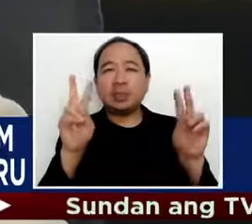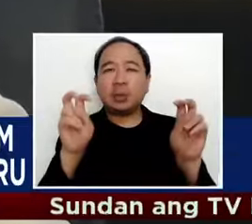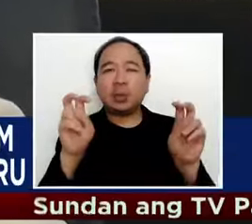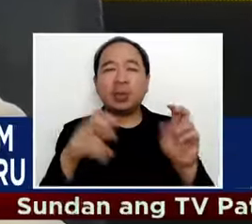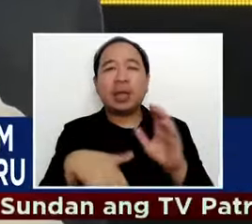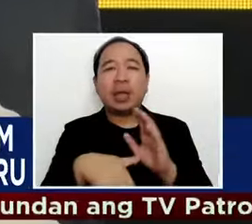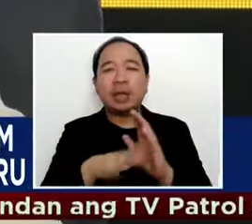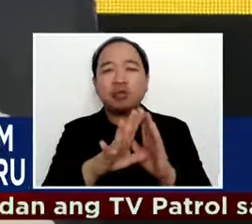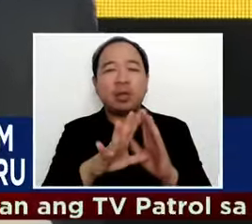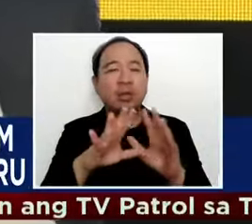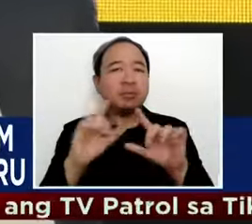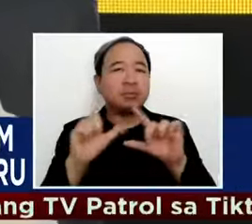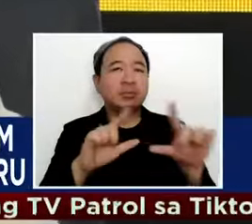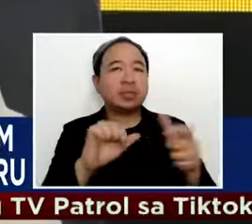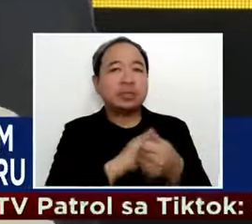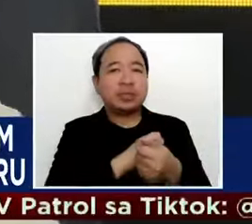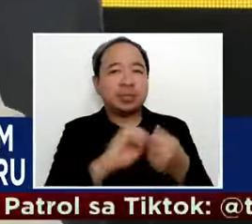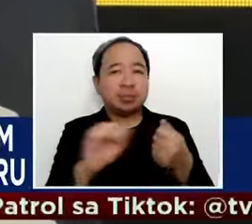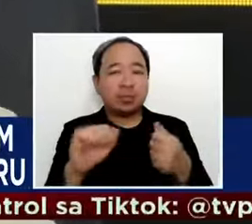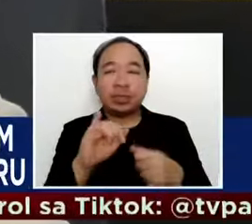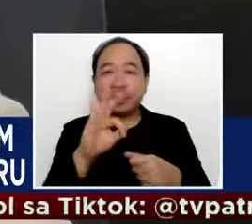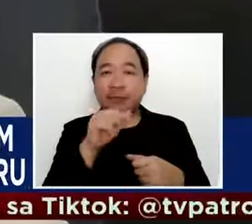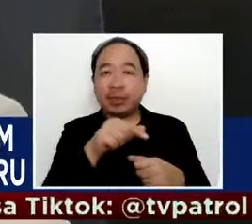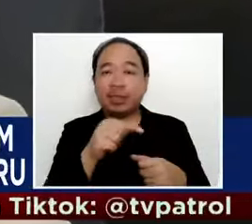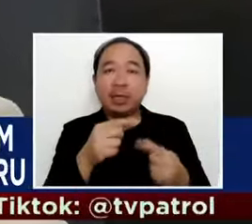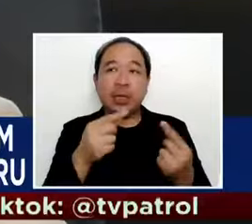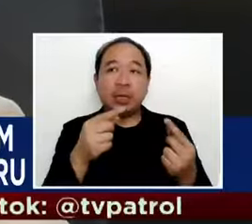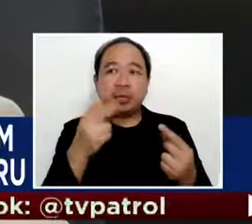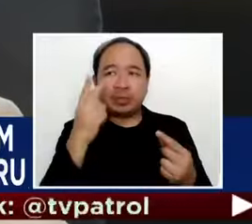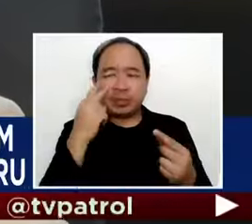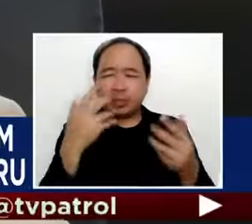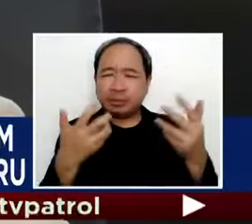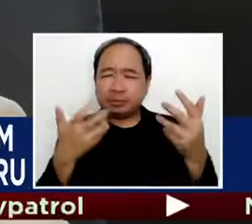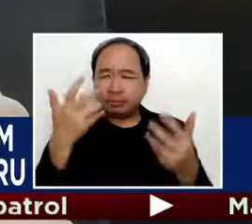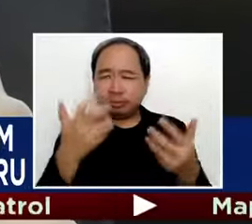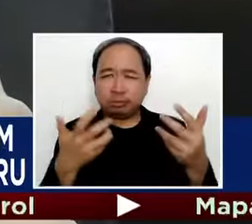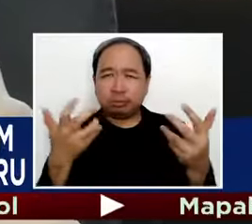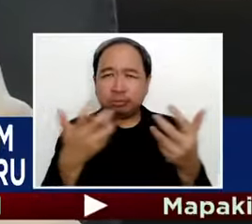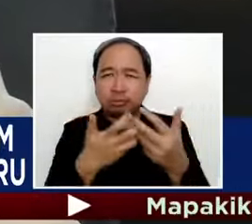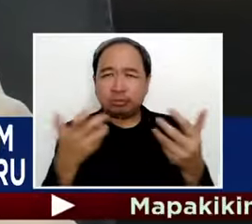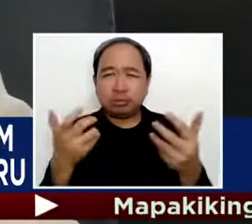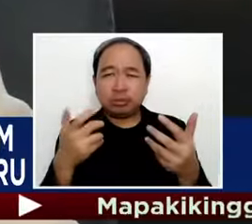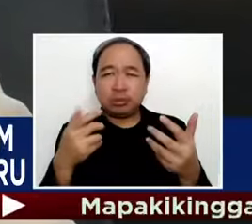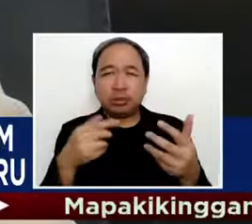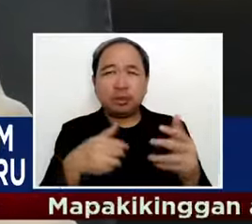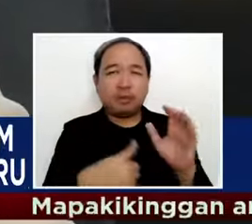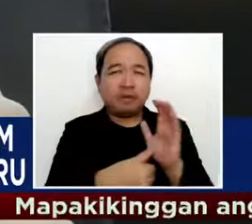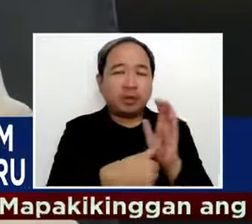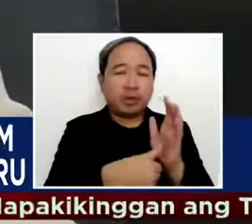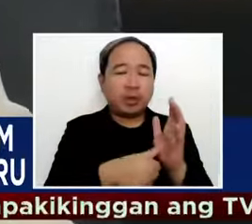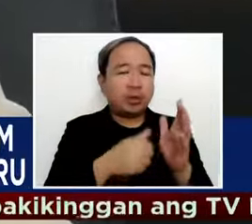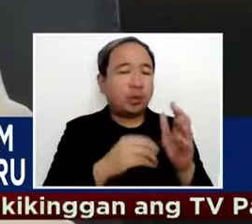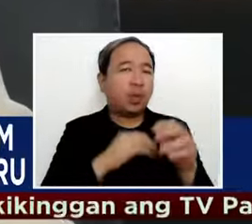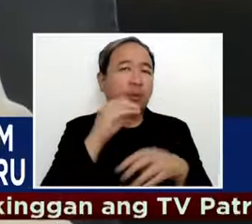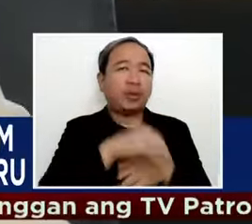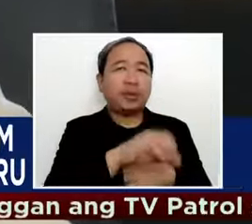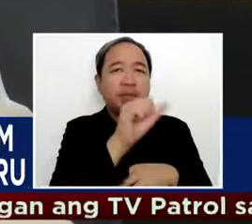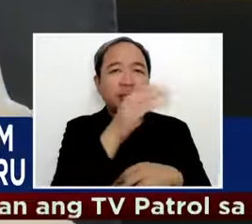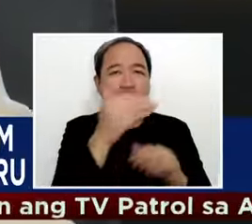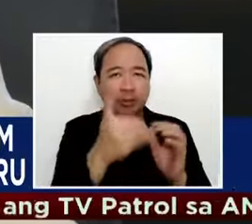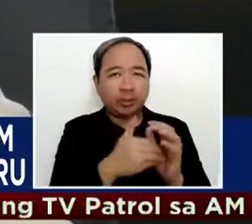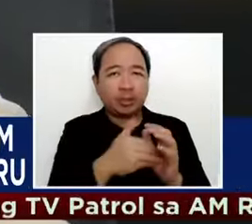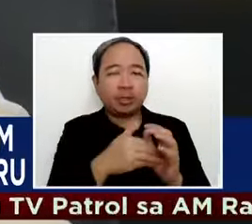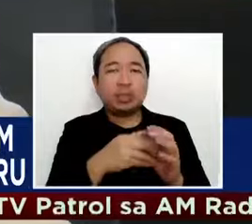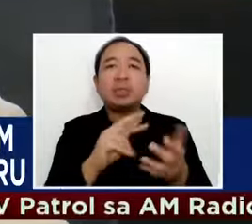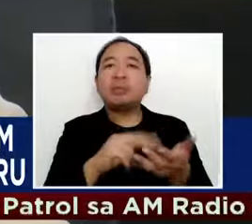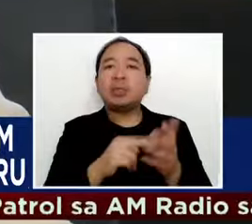sabotage. Kapag ka nagkaroon ng irregularity ng boto ng more than 10,000, that's life